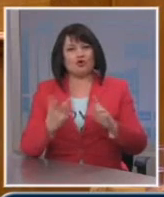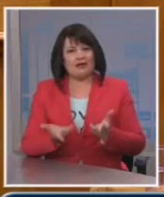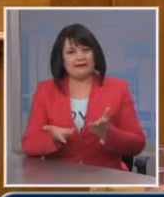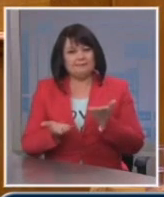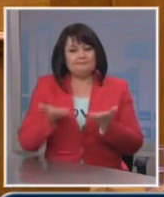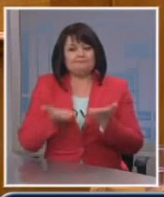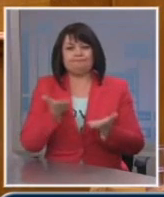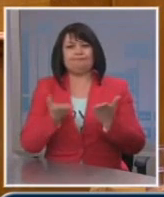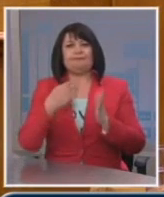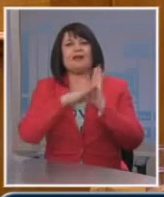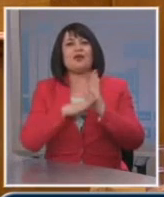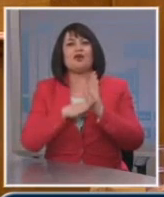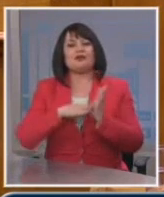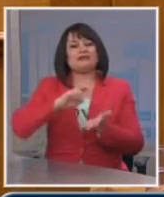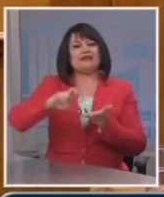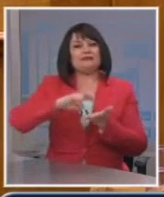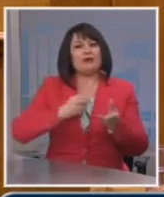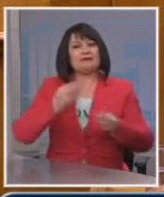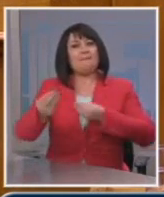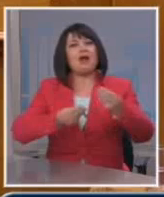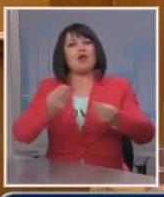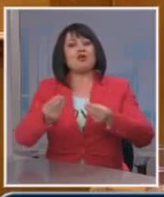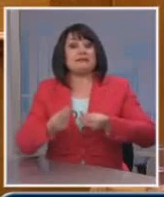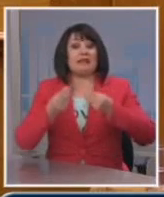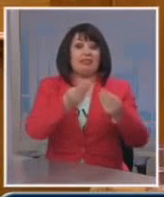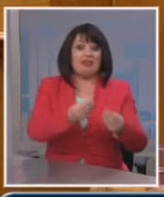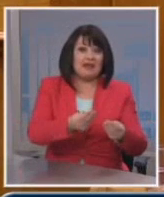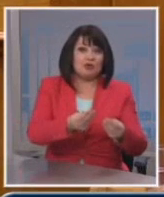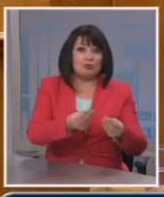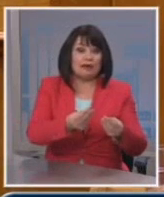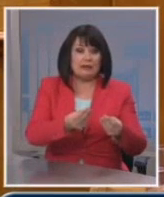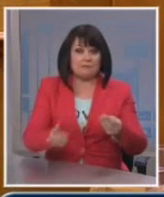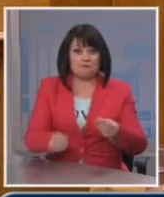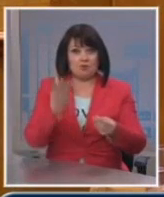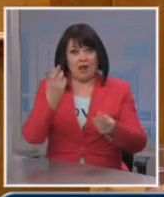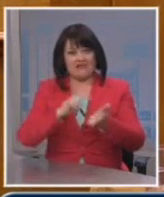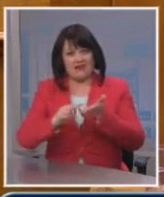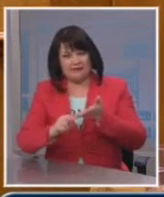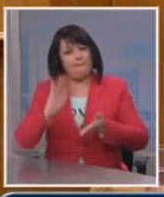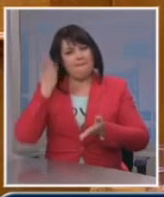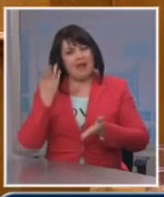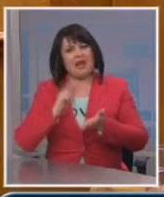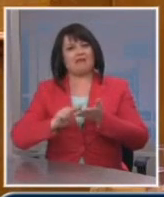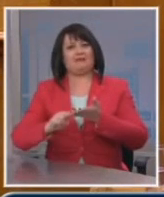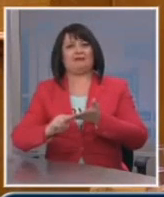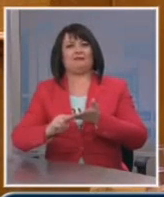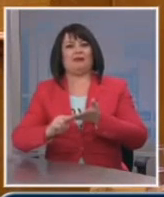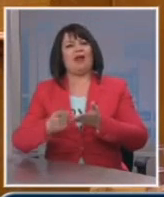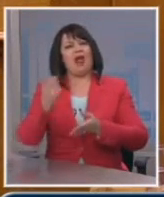εναρμονίζουμε τους κανόνες εισφορών και παροχών μεταξύ νέων και παλιών ασφαλισμένων αλλά και των επιμέρους